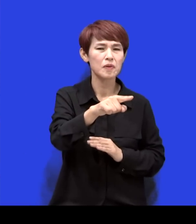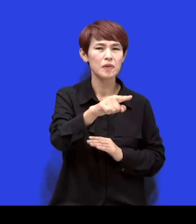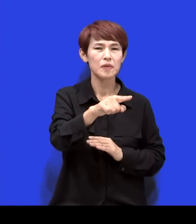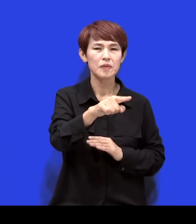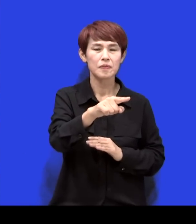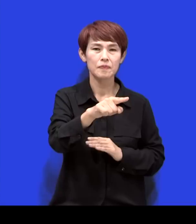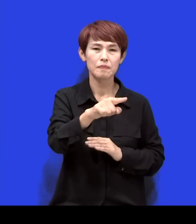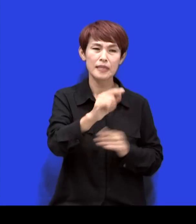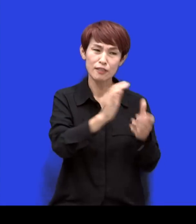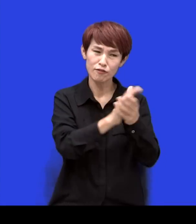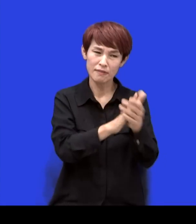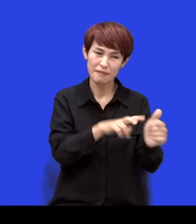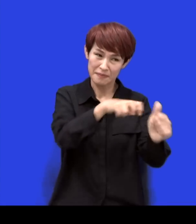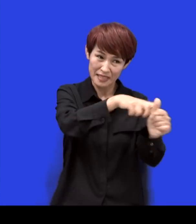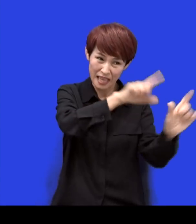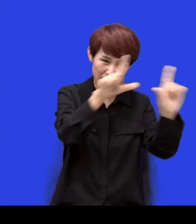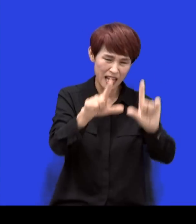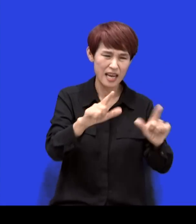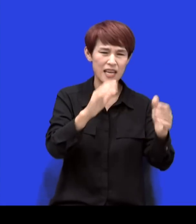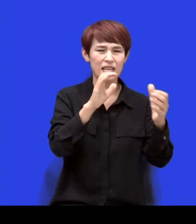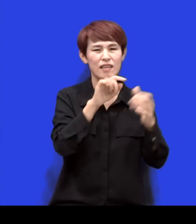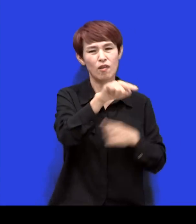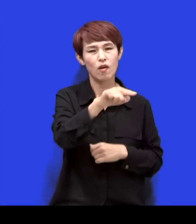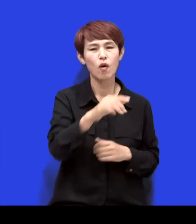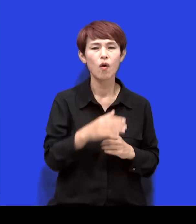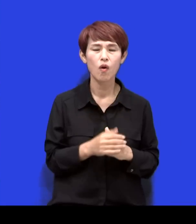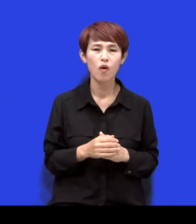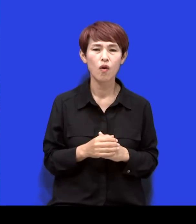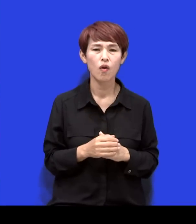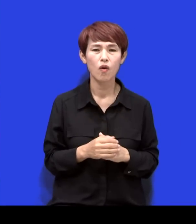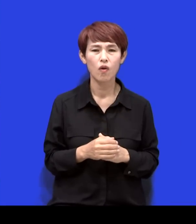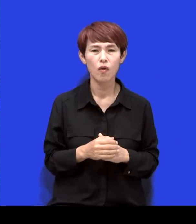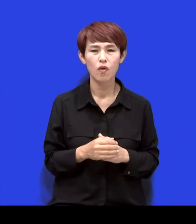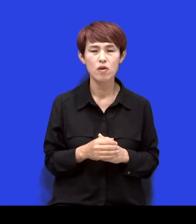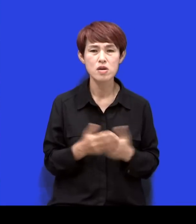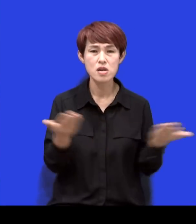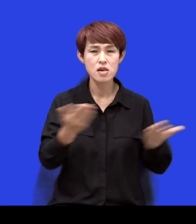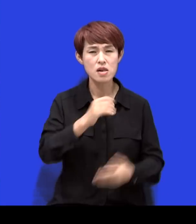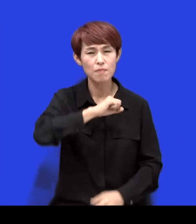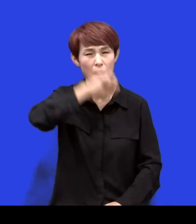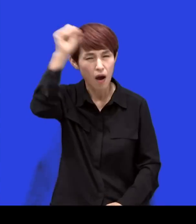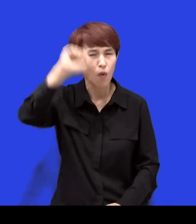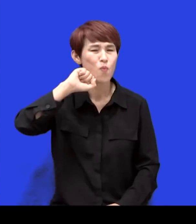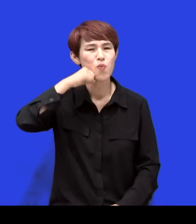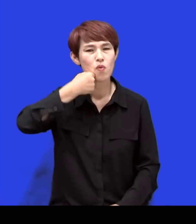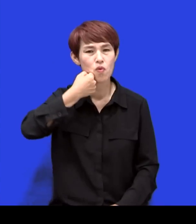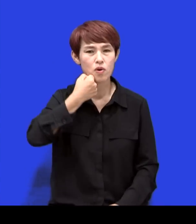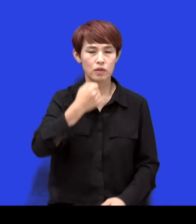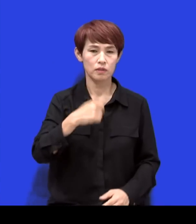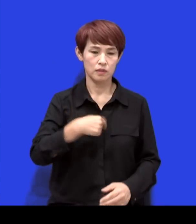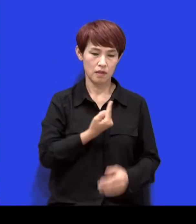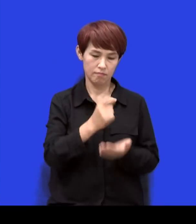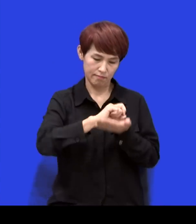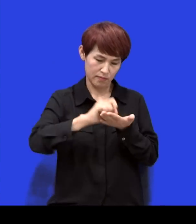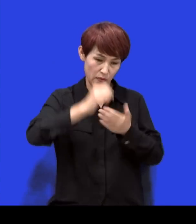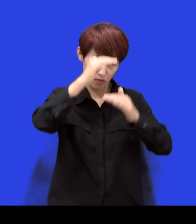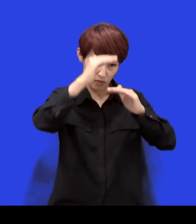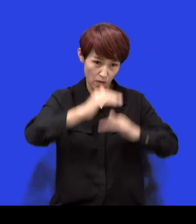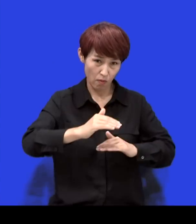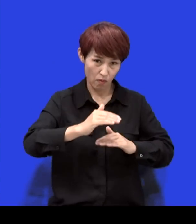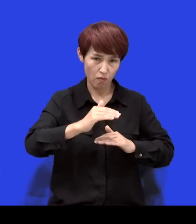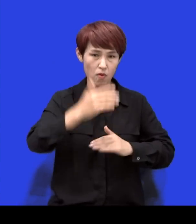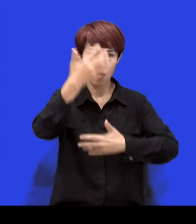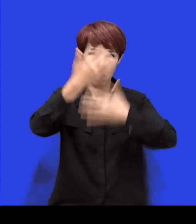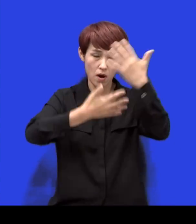페인은 뭐가 달라요? 아, 둘 다 이제 확률이 떨어진다는 게 똑같죠. 예, 거의 자기가 쓴 시나리오가 영화까지 가는